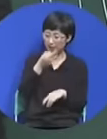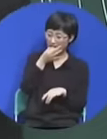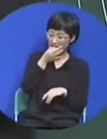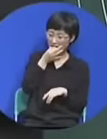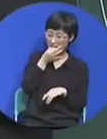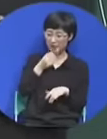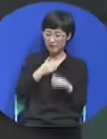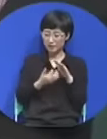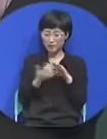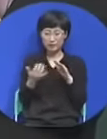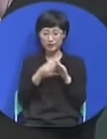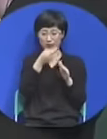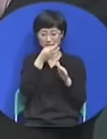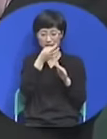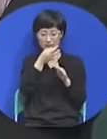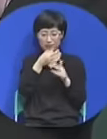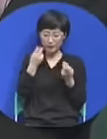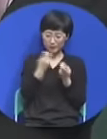다니면서 예배합니다.